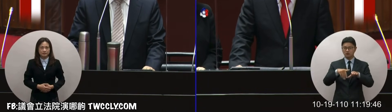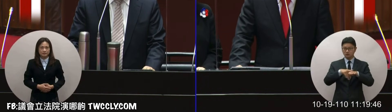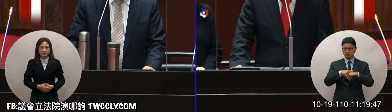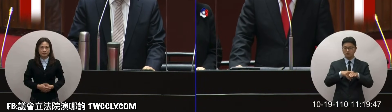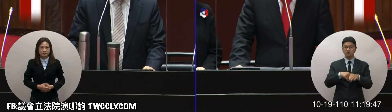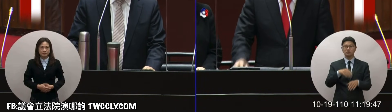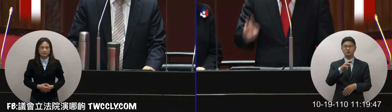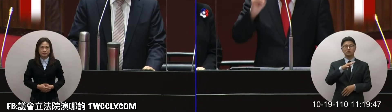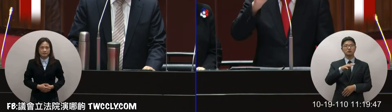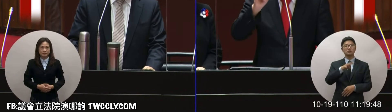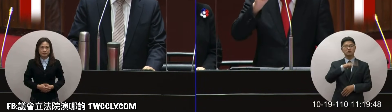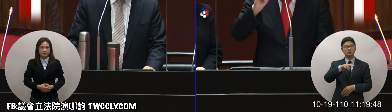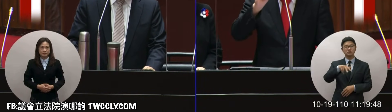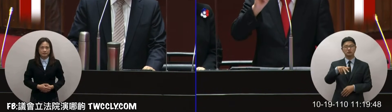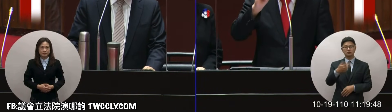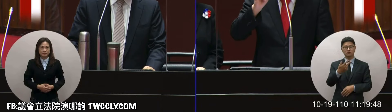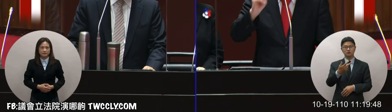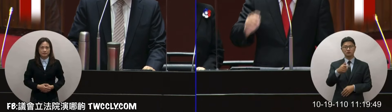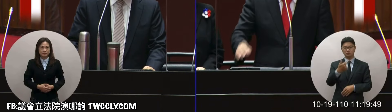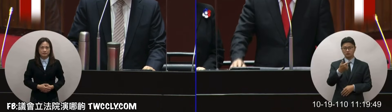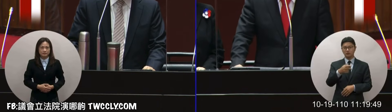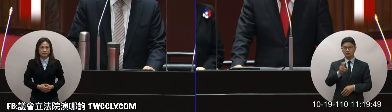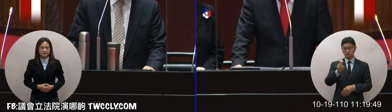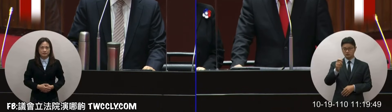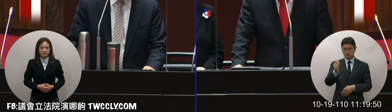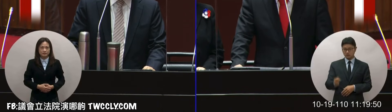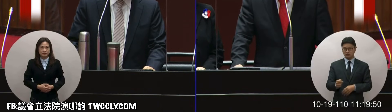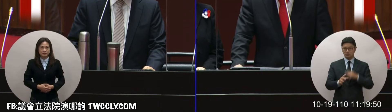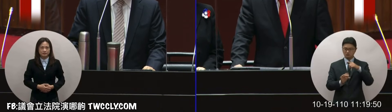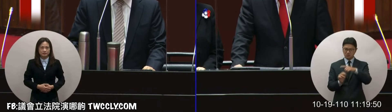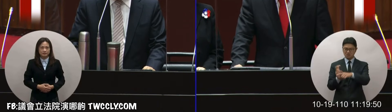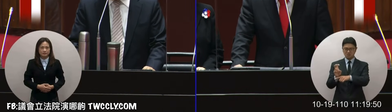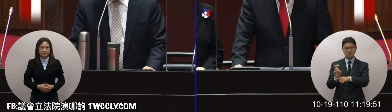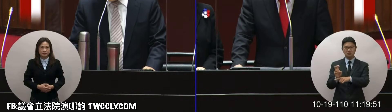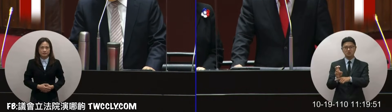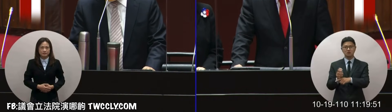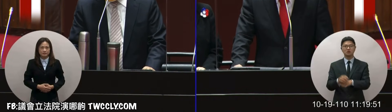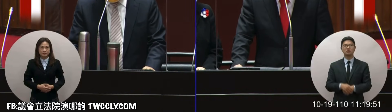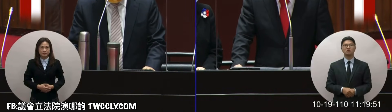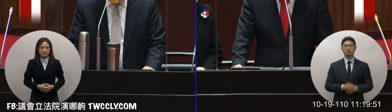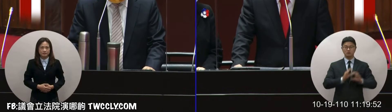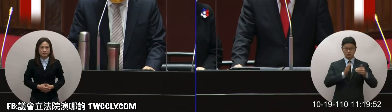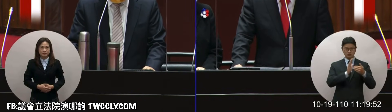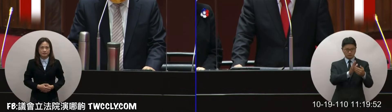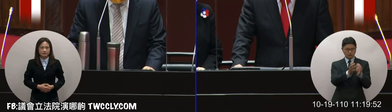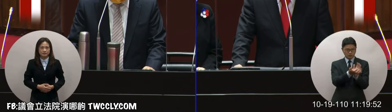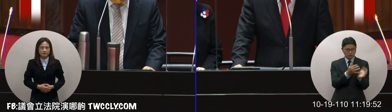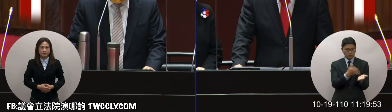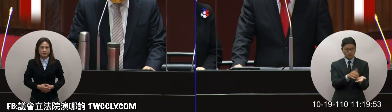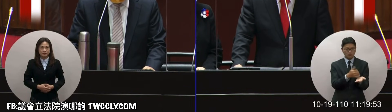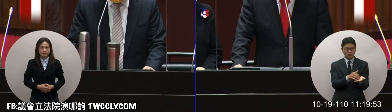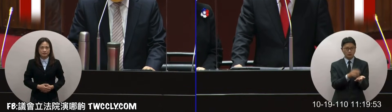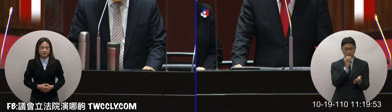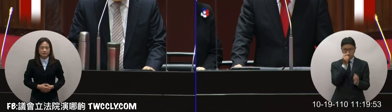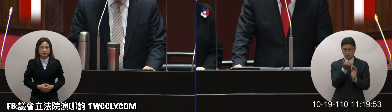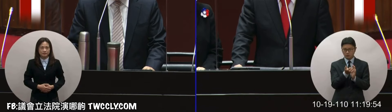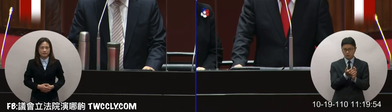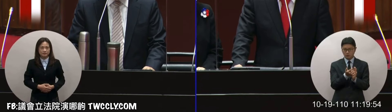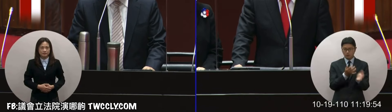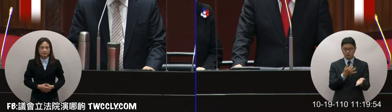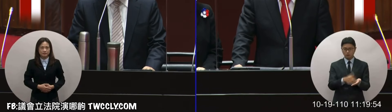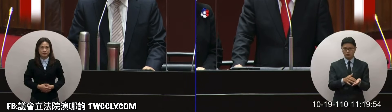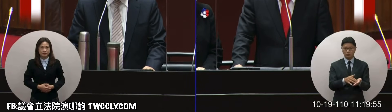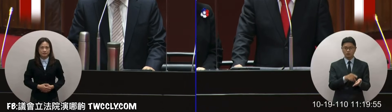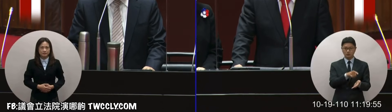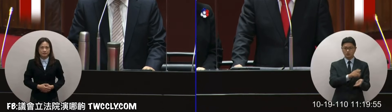4561亿。只占总预算的20%，但是我们的国防预算含特别预算已经